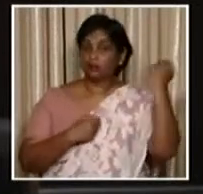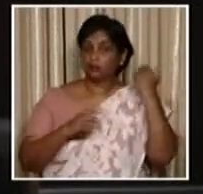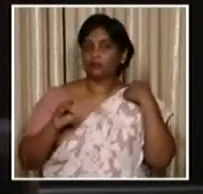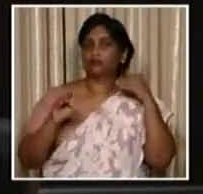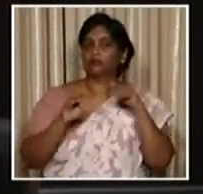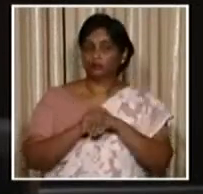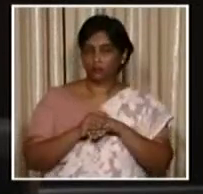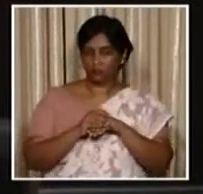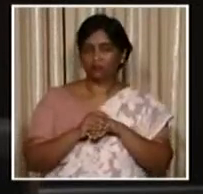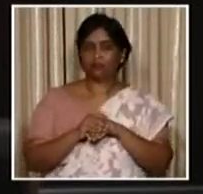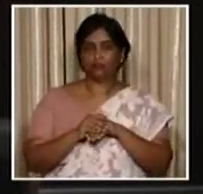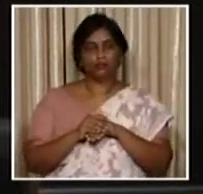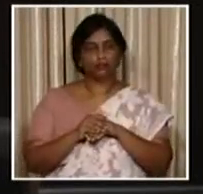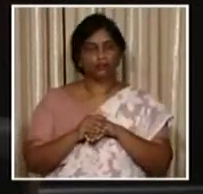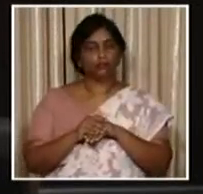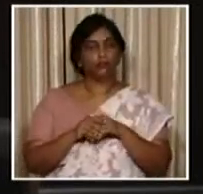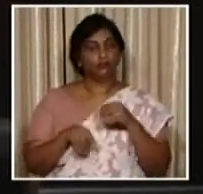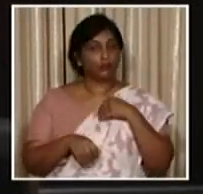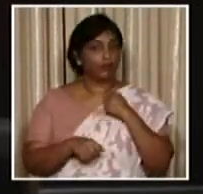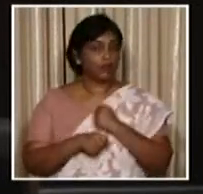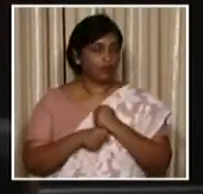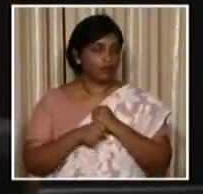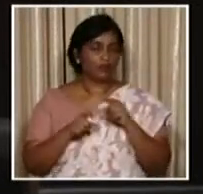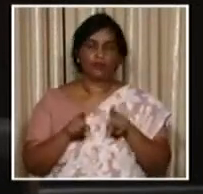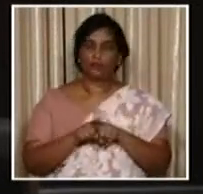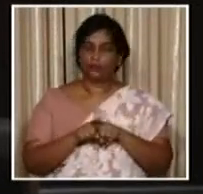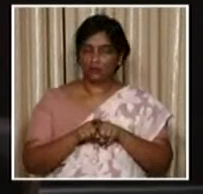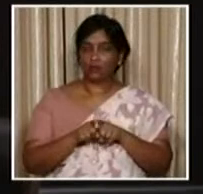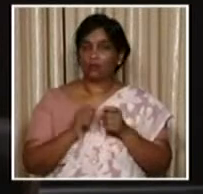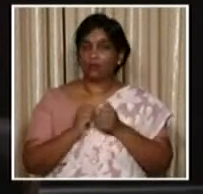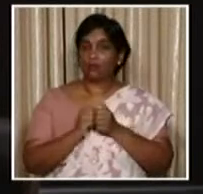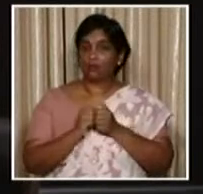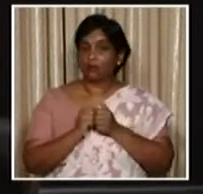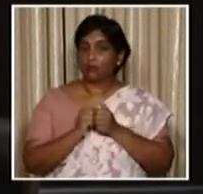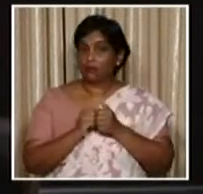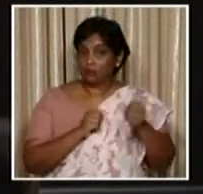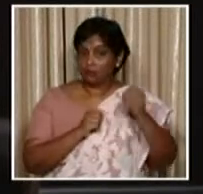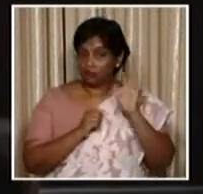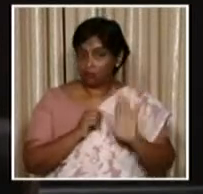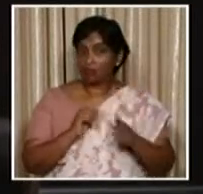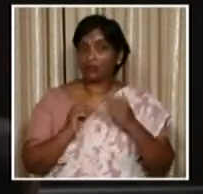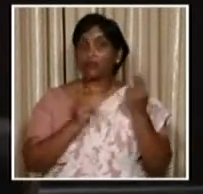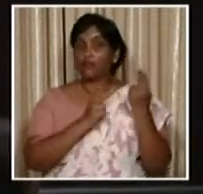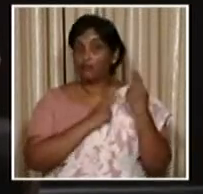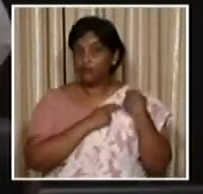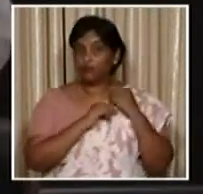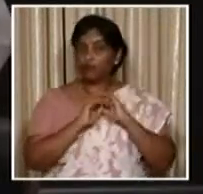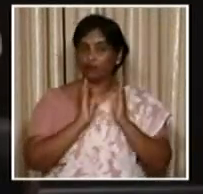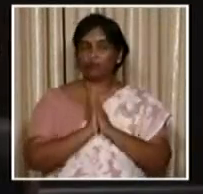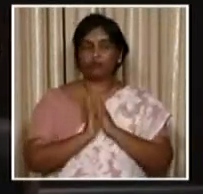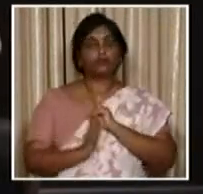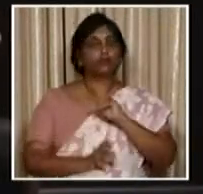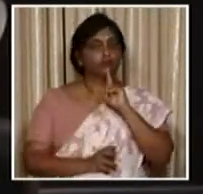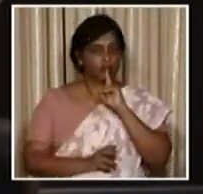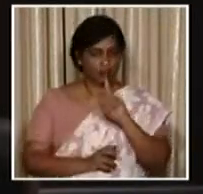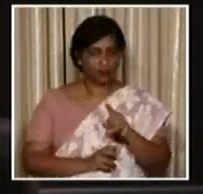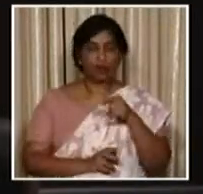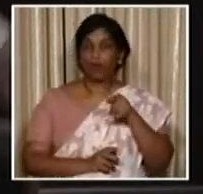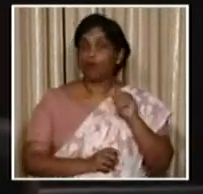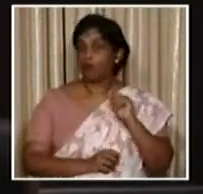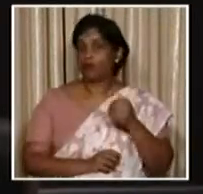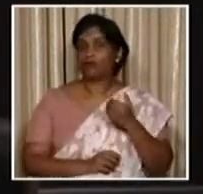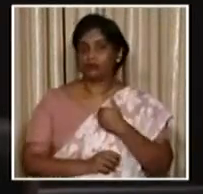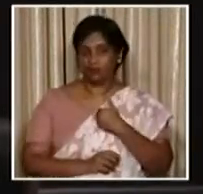මම ඒ සඳහා රජයක් විසින් කළා වූ කාර්යභාරය ප්‍රකාශ කරන්නම් මොකද මට